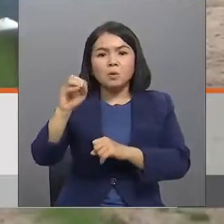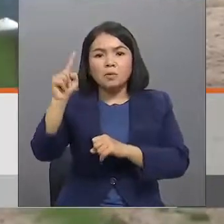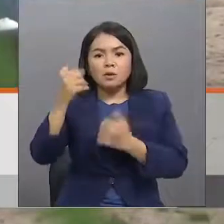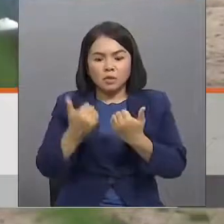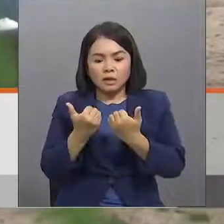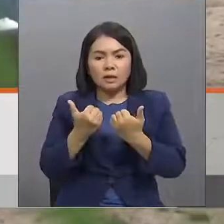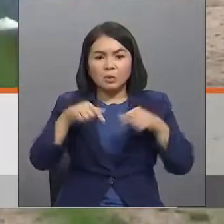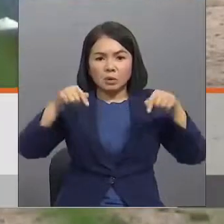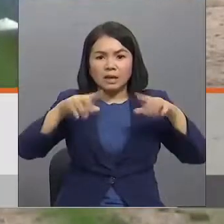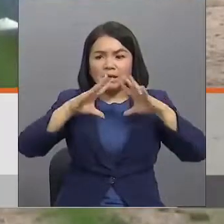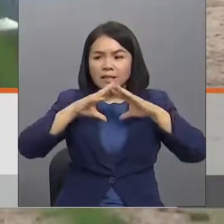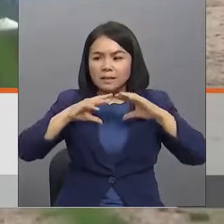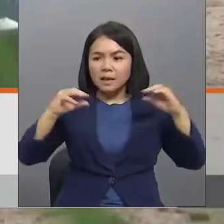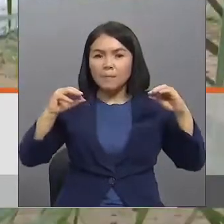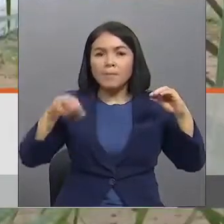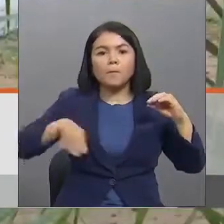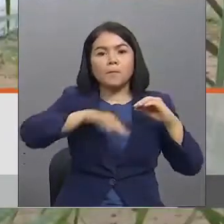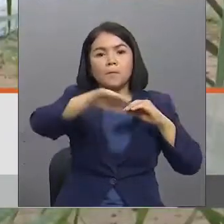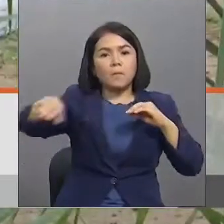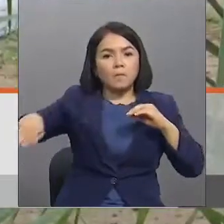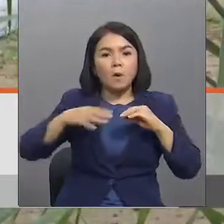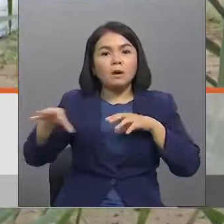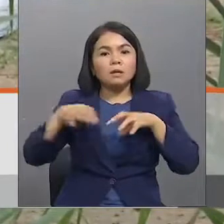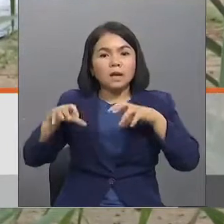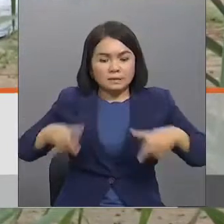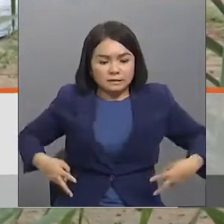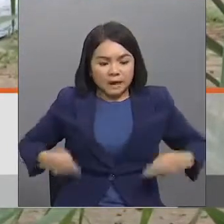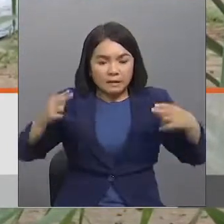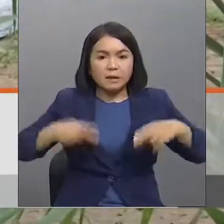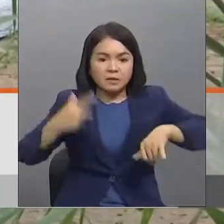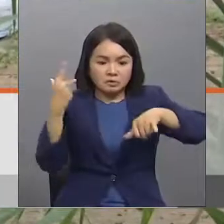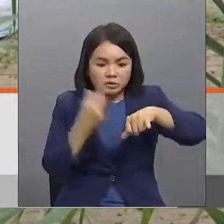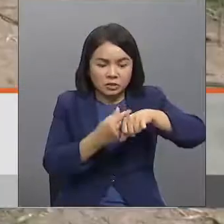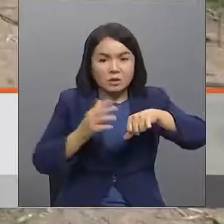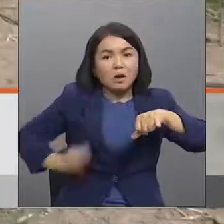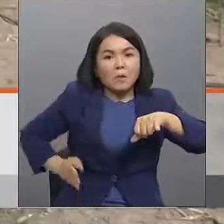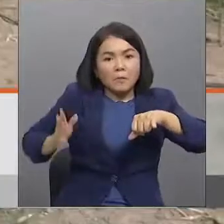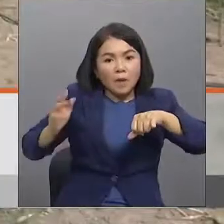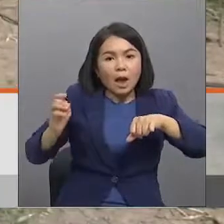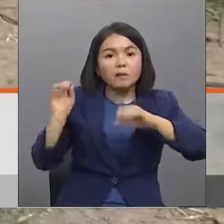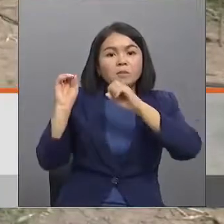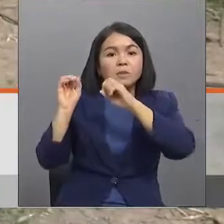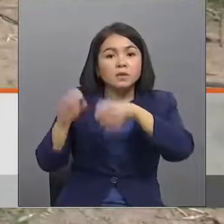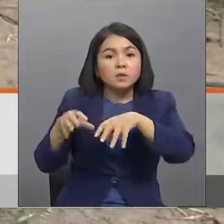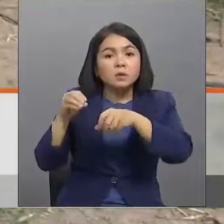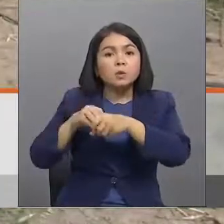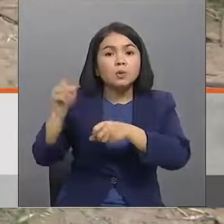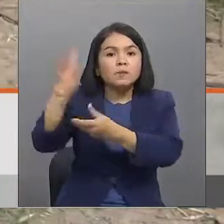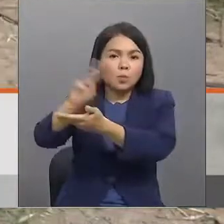หลังเจ้าหน้าที่หน่วยงานที่เกี่ยวข้องได้จับทำหมันฉีดวัคซีนและนำไปไว้ที่มูลนิธิดิอาร์